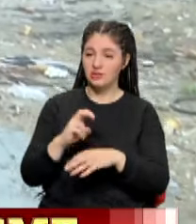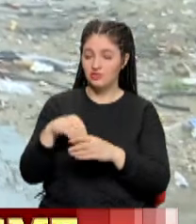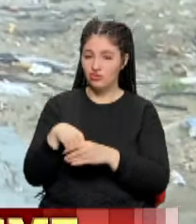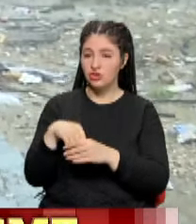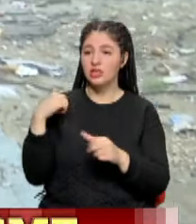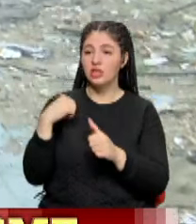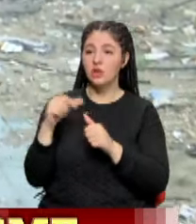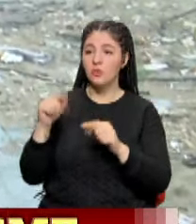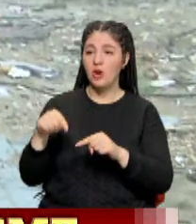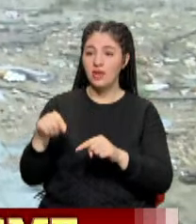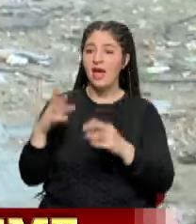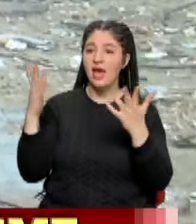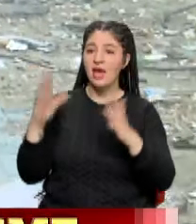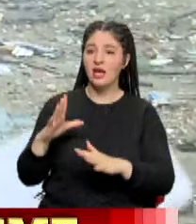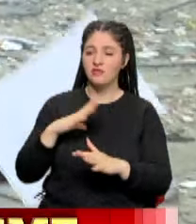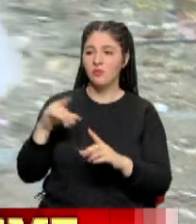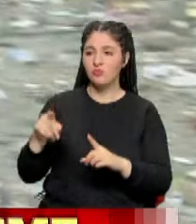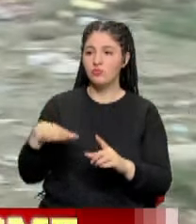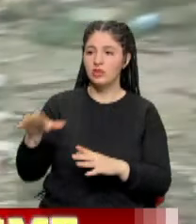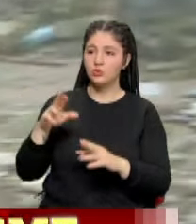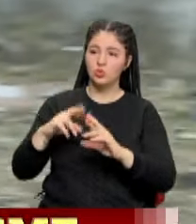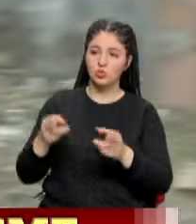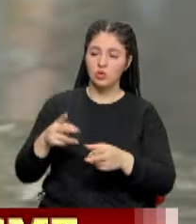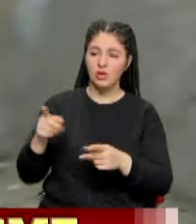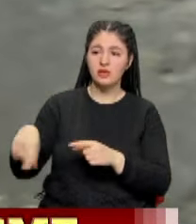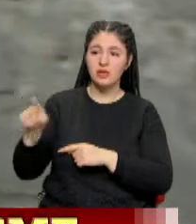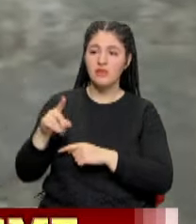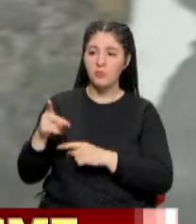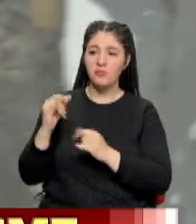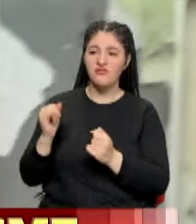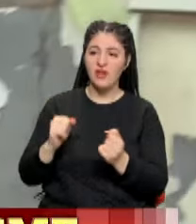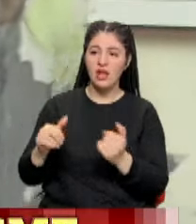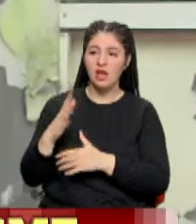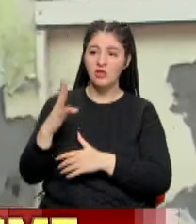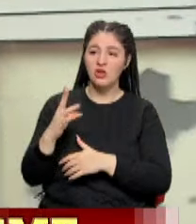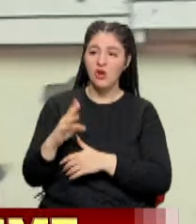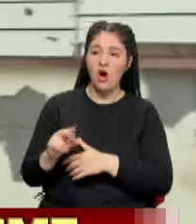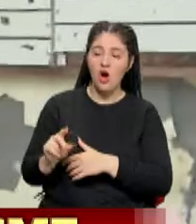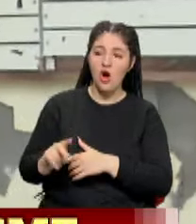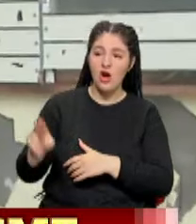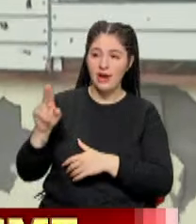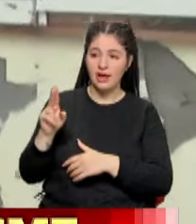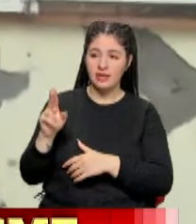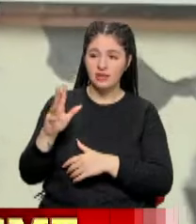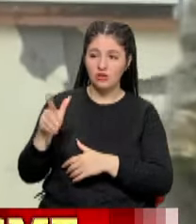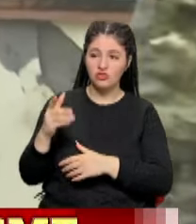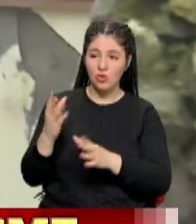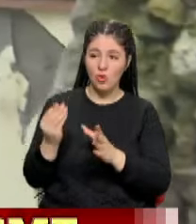Yine burada enkaz var. Şimdi burası dükkan ve bu felakette 4.17'de